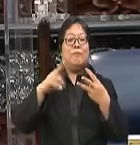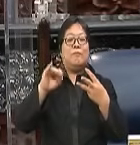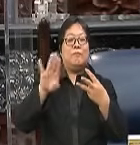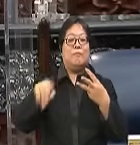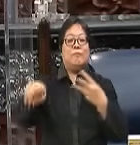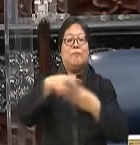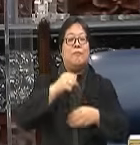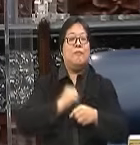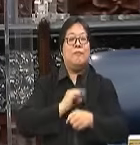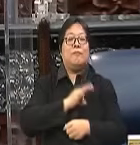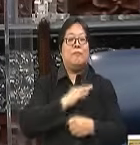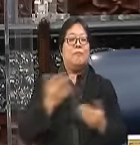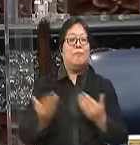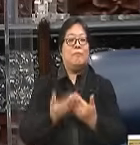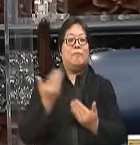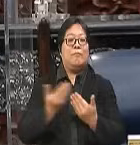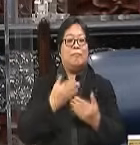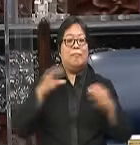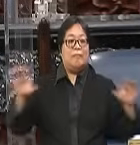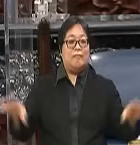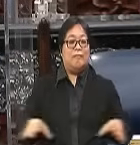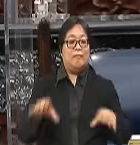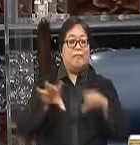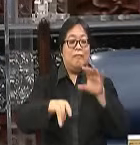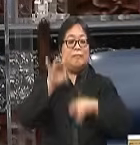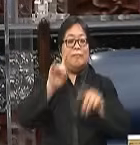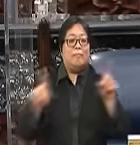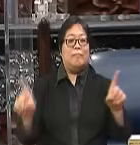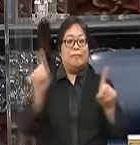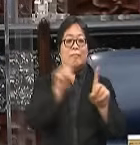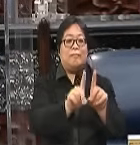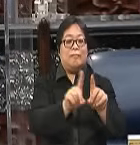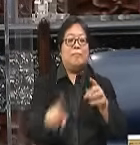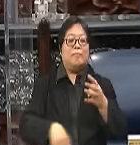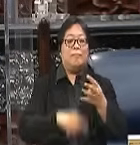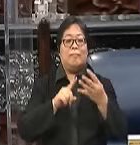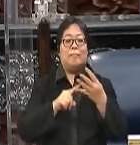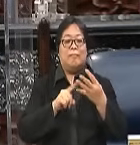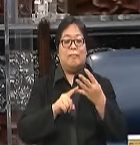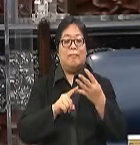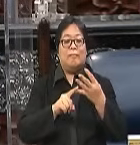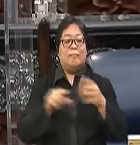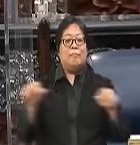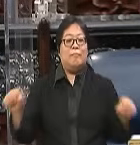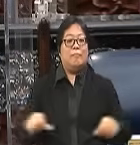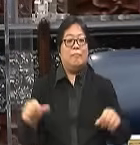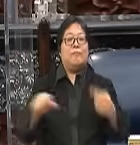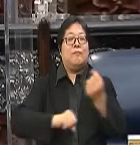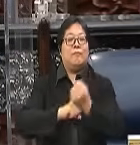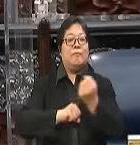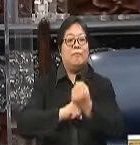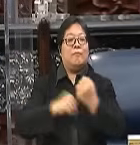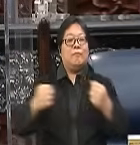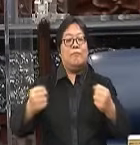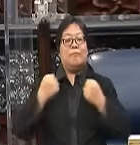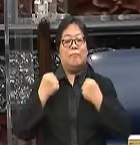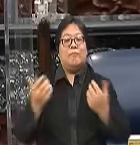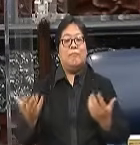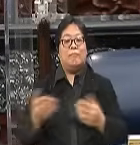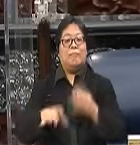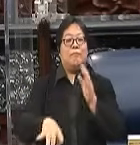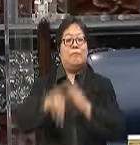memudahkan kaki tangan kita untuk melaksanakan penyusunan konteks dan keempat activity sokongan untuk mengukuhkan